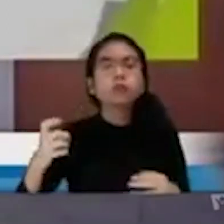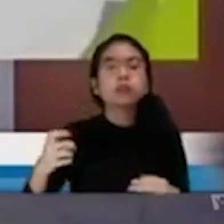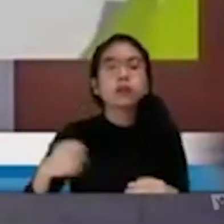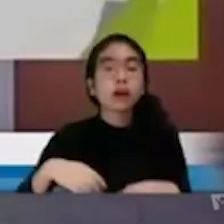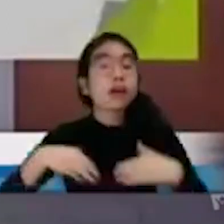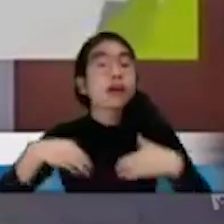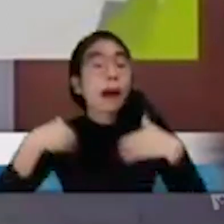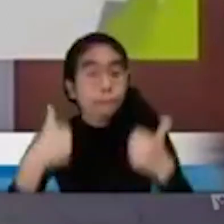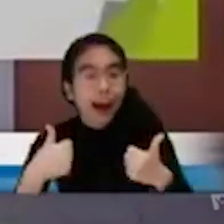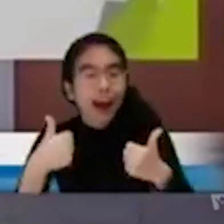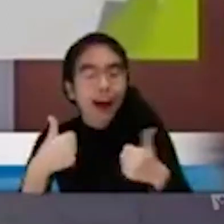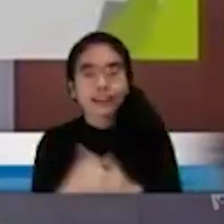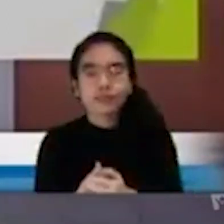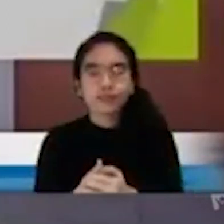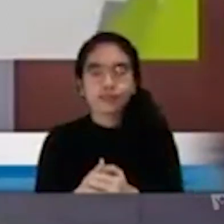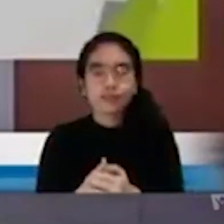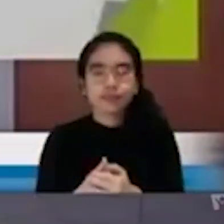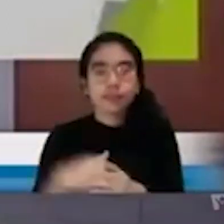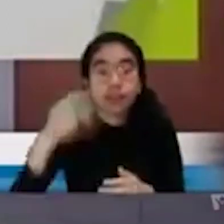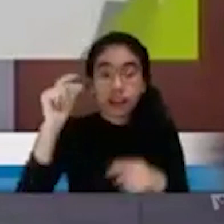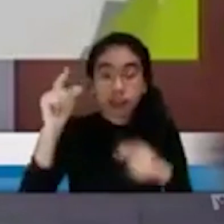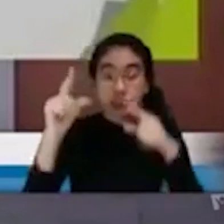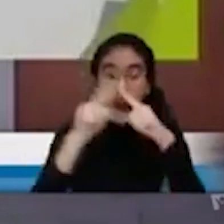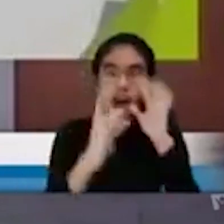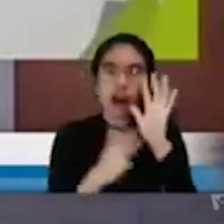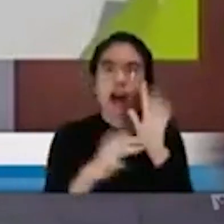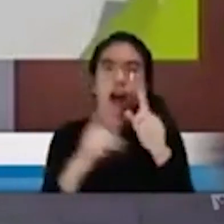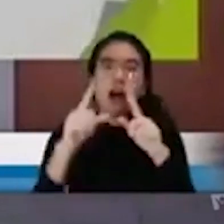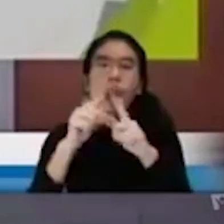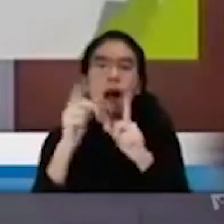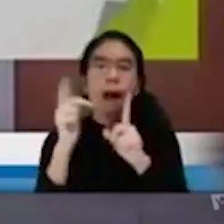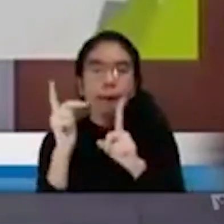Lalu informasinya di dalam pelayanan itu jelas.